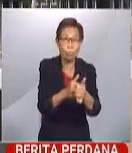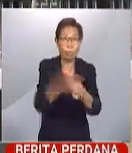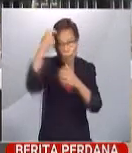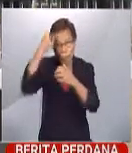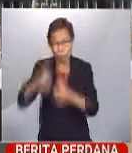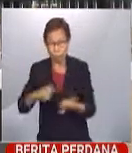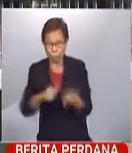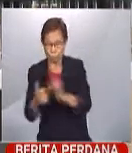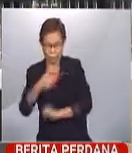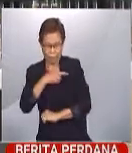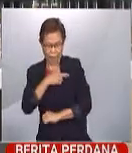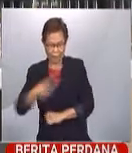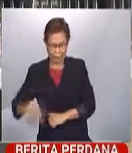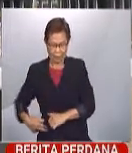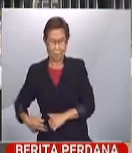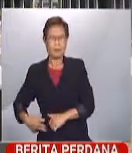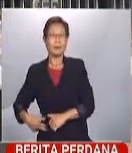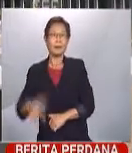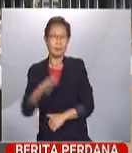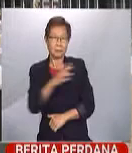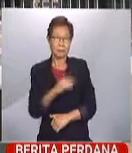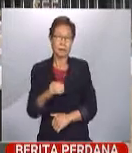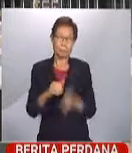diputuskan oleh Agong dan